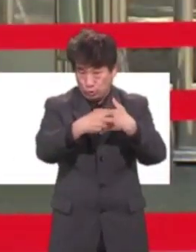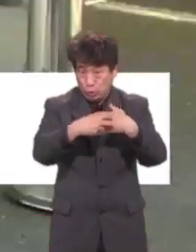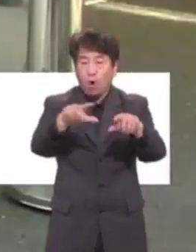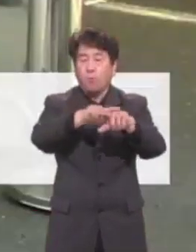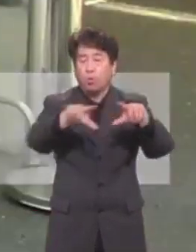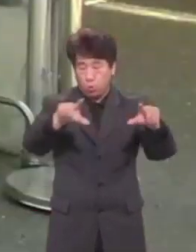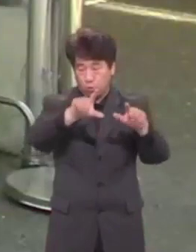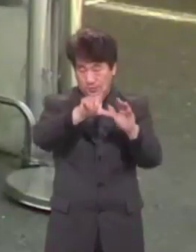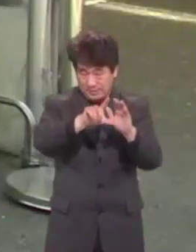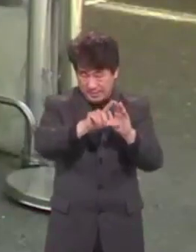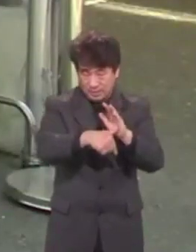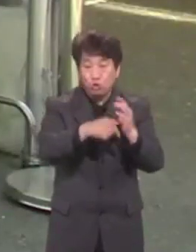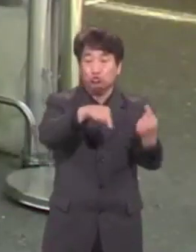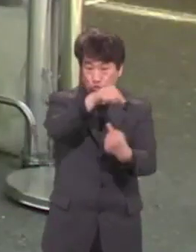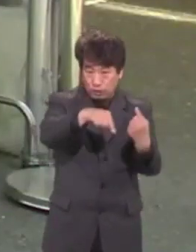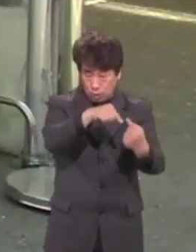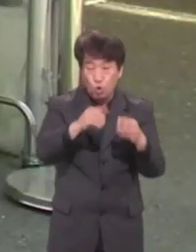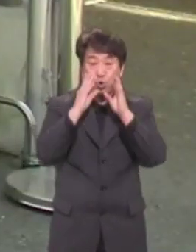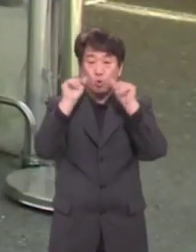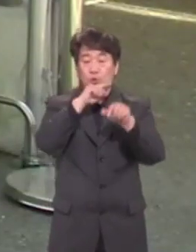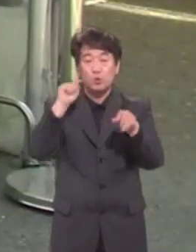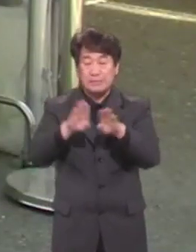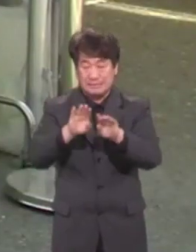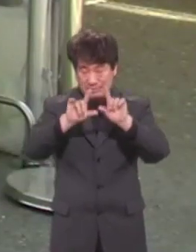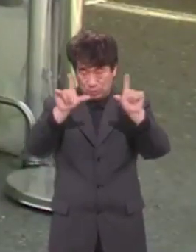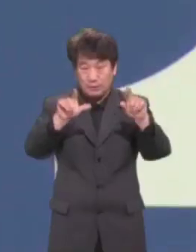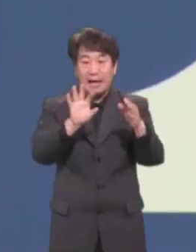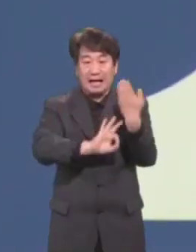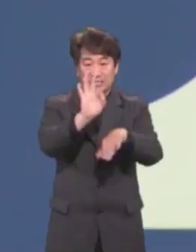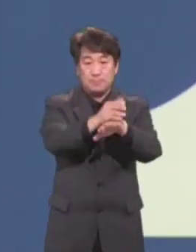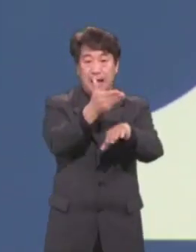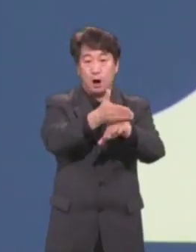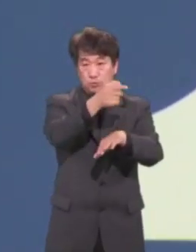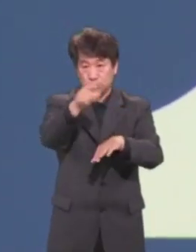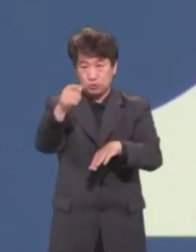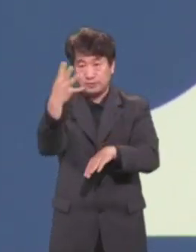주말과 공휴일에는 오전 9시부터 오후 4시까지 운영합니다